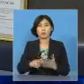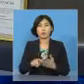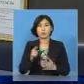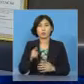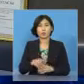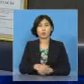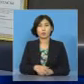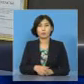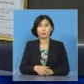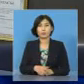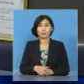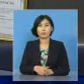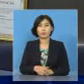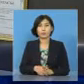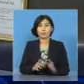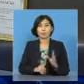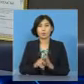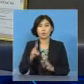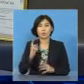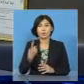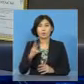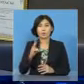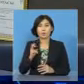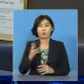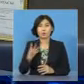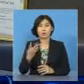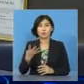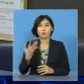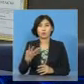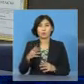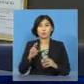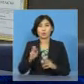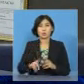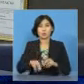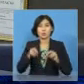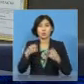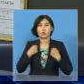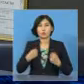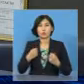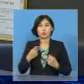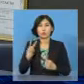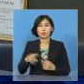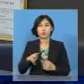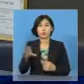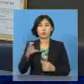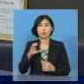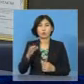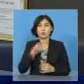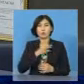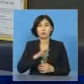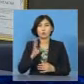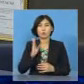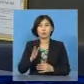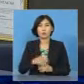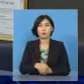жақта, сосын бастауышқа арналған спорт зал. Соларды негізі 20-ші қыркүйекте пайдалануға